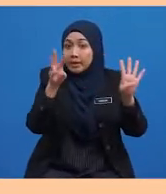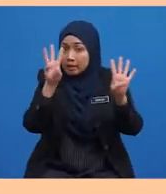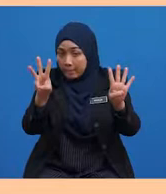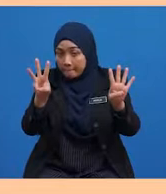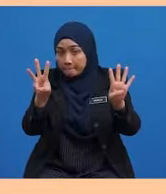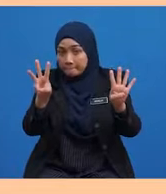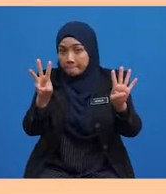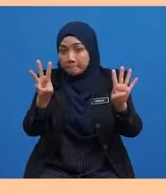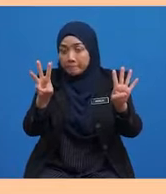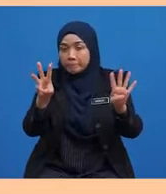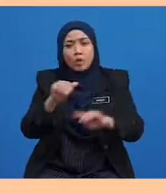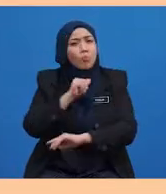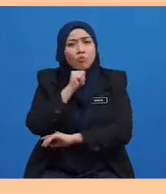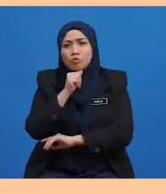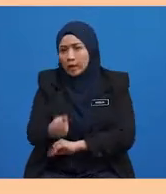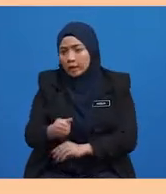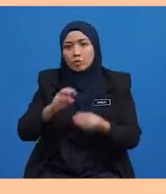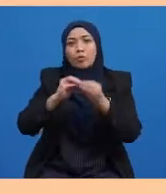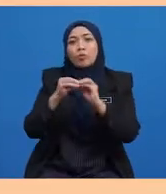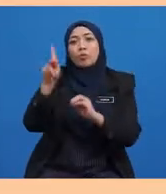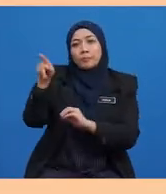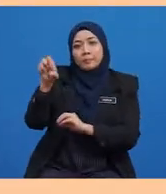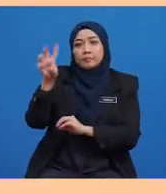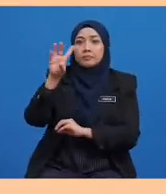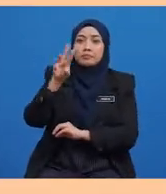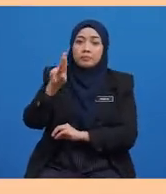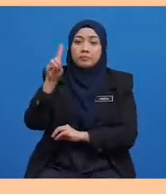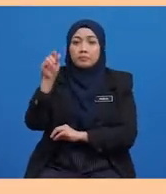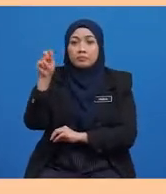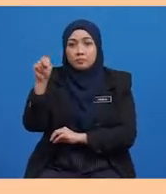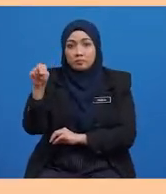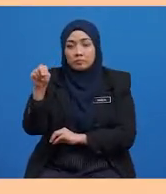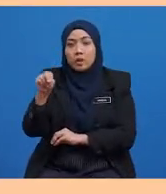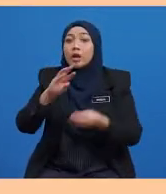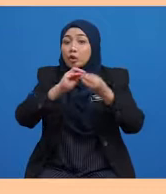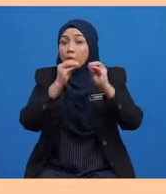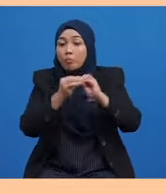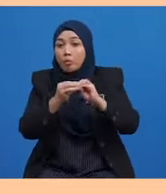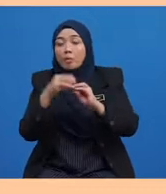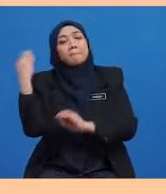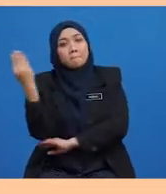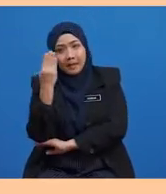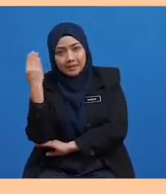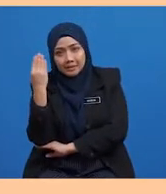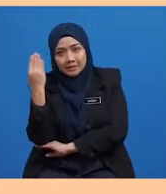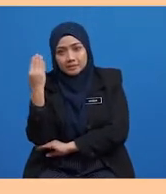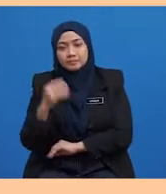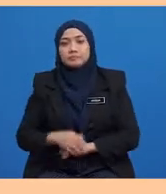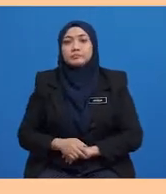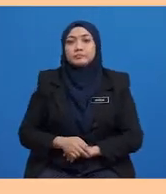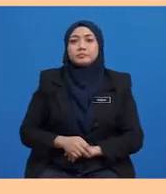adalah bukan nombor perdana. Ia adalah nombor genap. Ya, betul